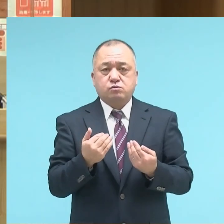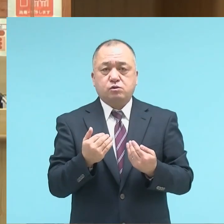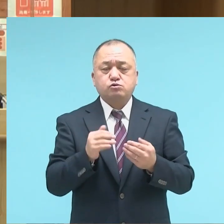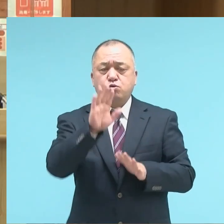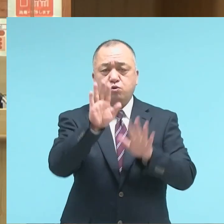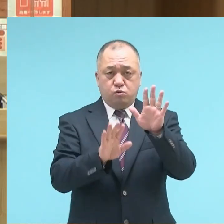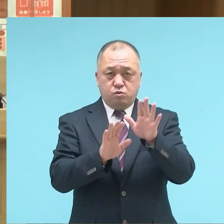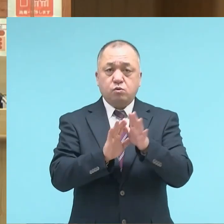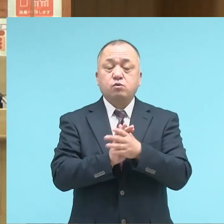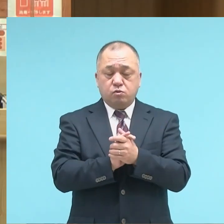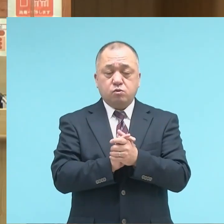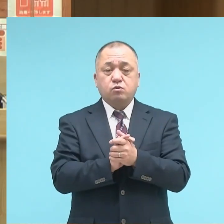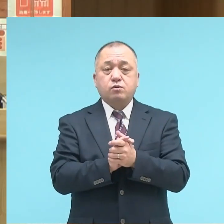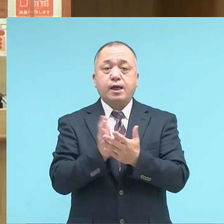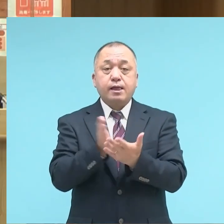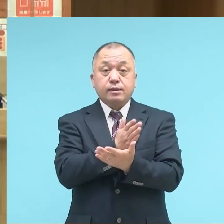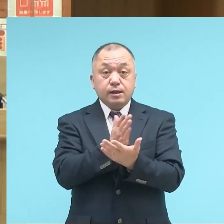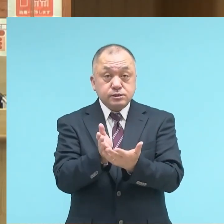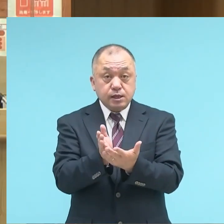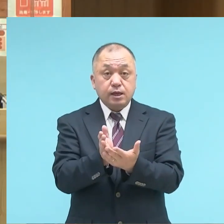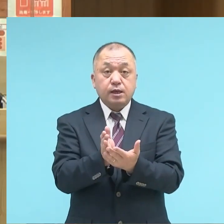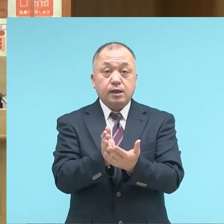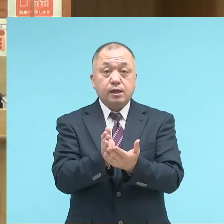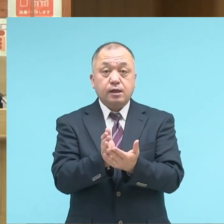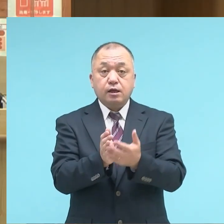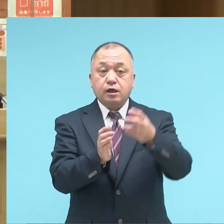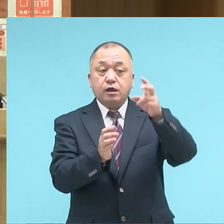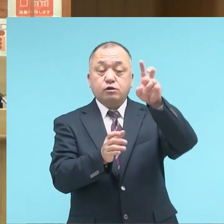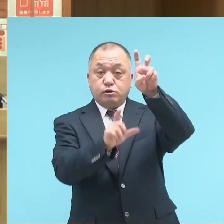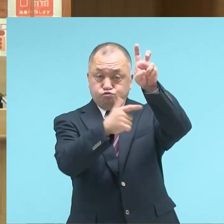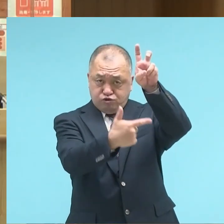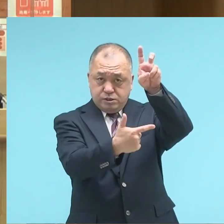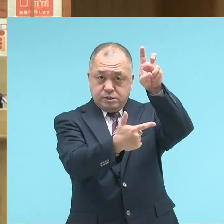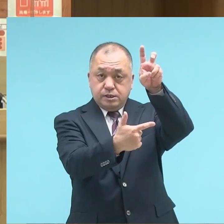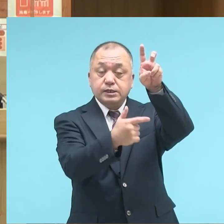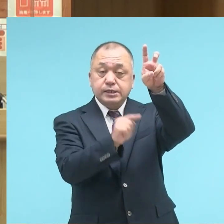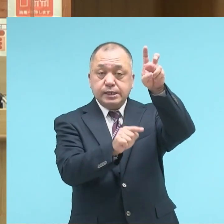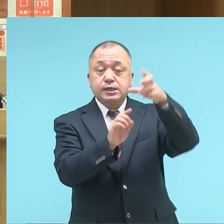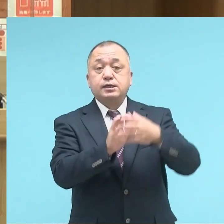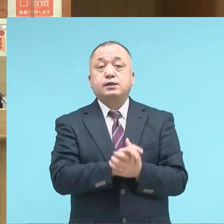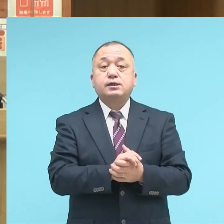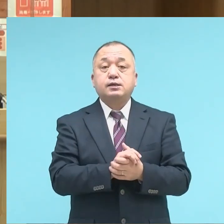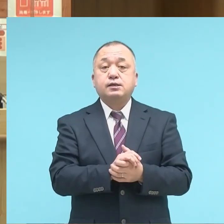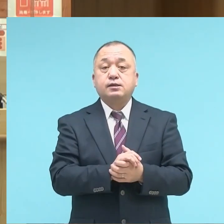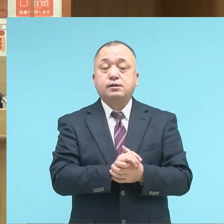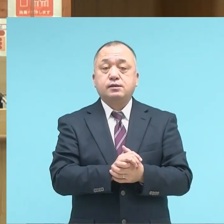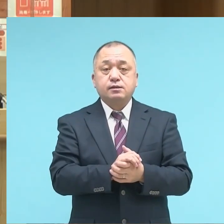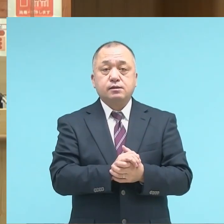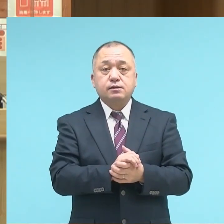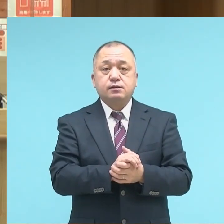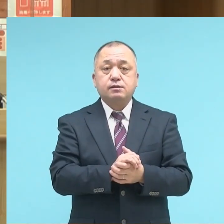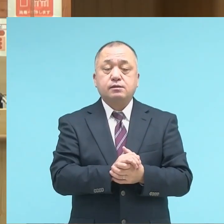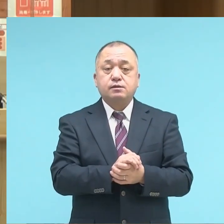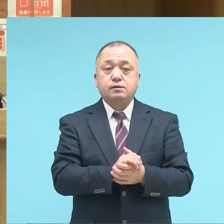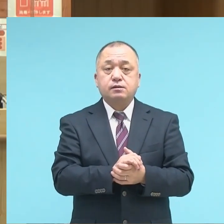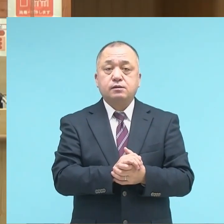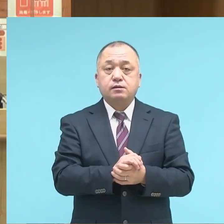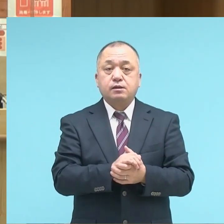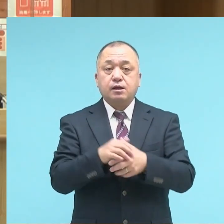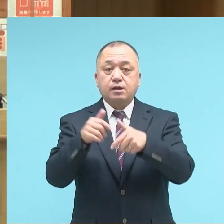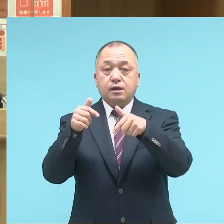判断をして、この同日ですね、6日に、先ほどご質問にもお答えしましたが、西川市